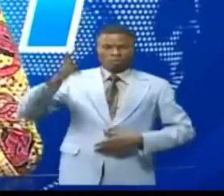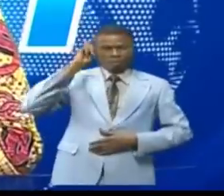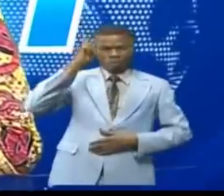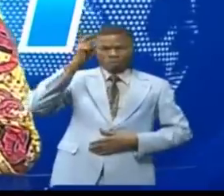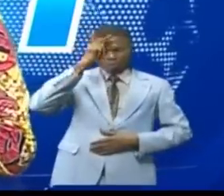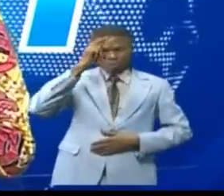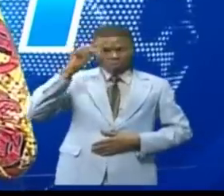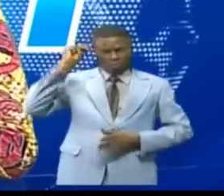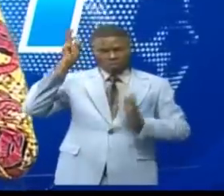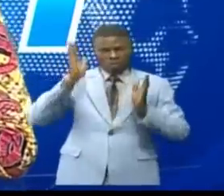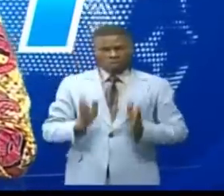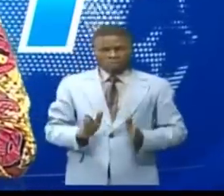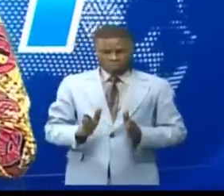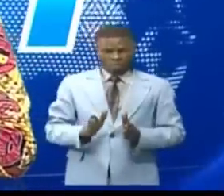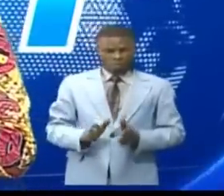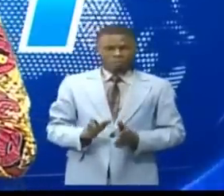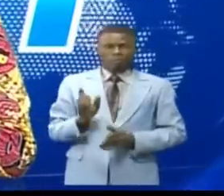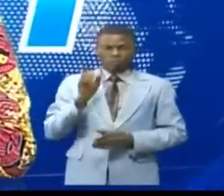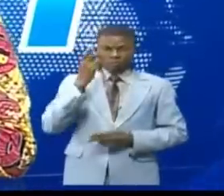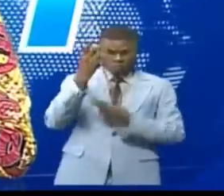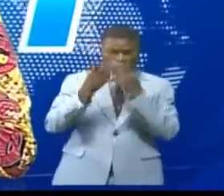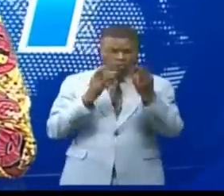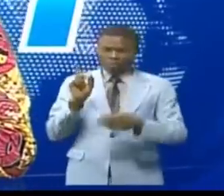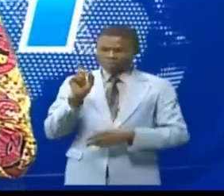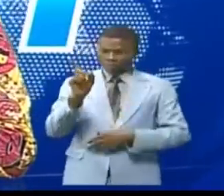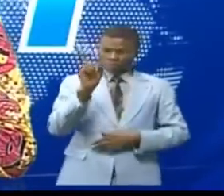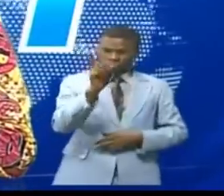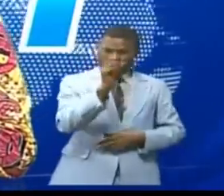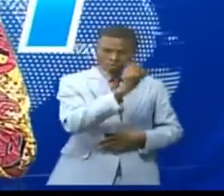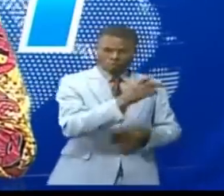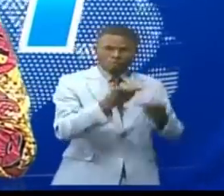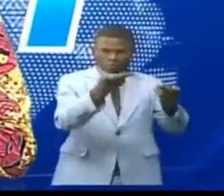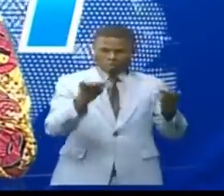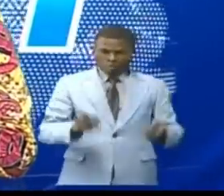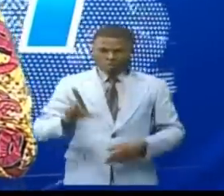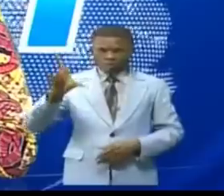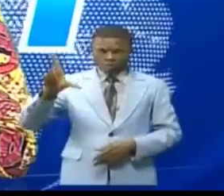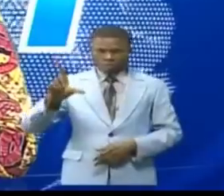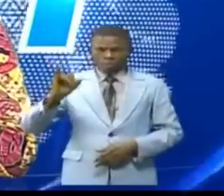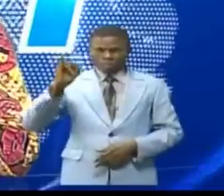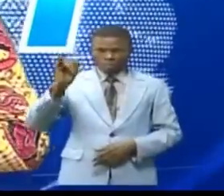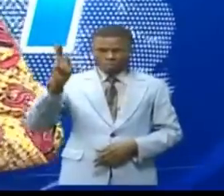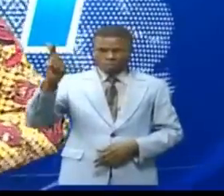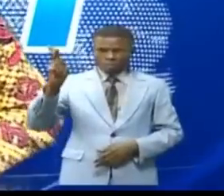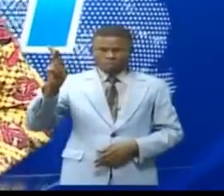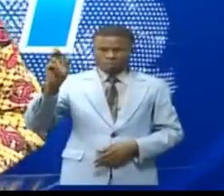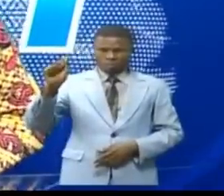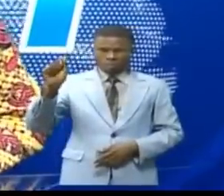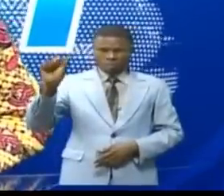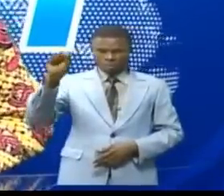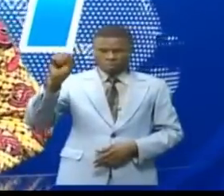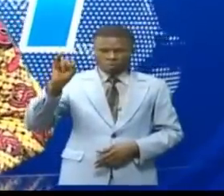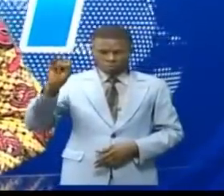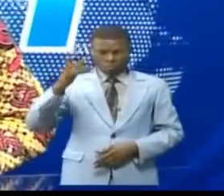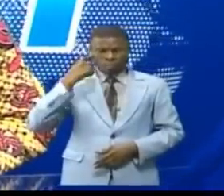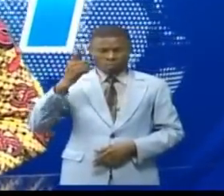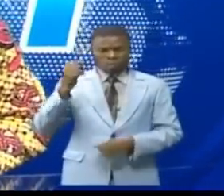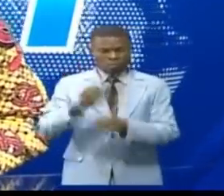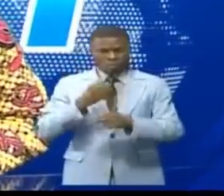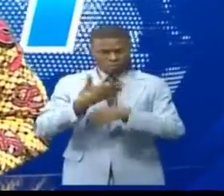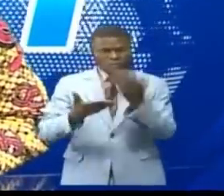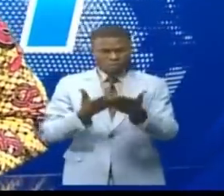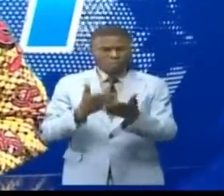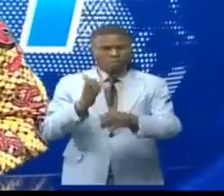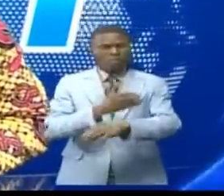Les gouverneurs effectuent des descentes dans différents sites de l'IKC pour voir l'état d'avancement de ces différents travaux